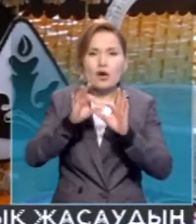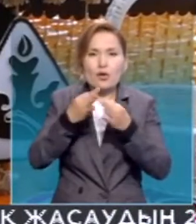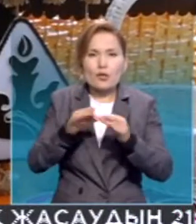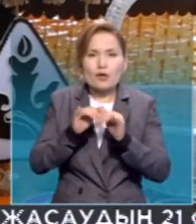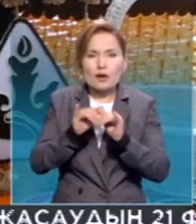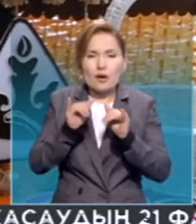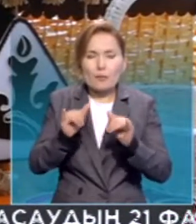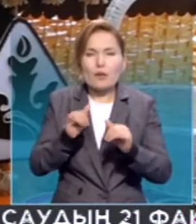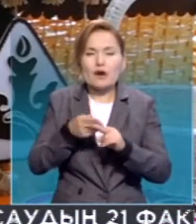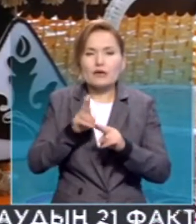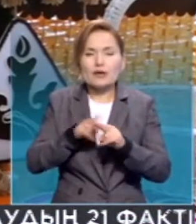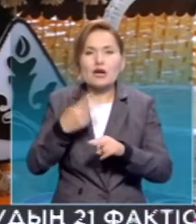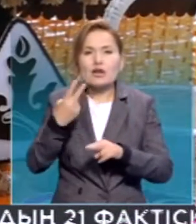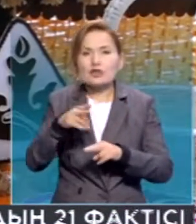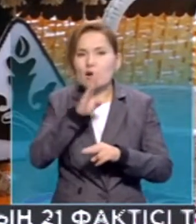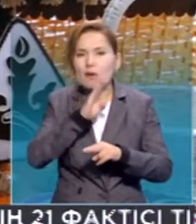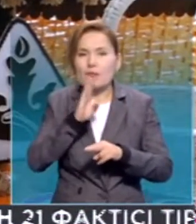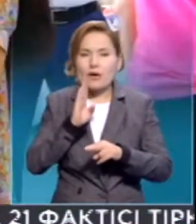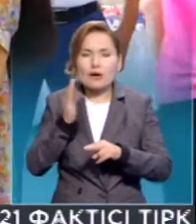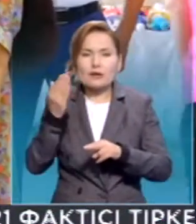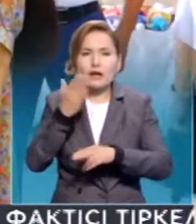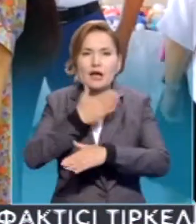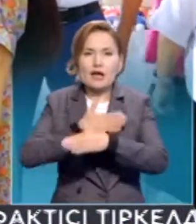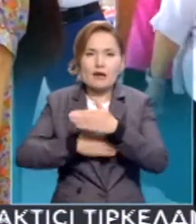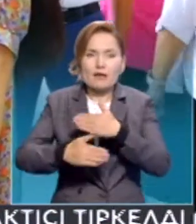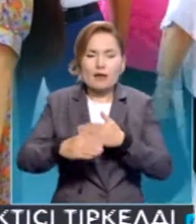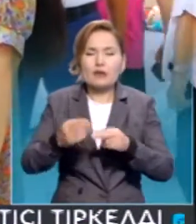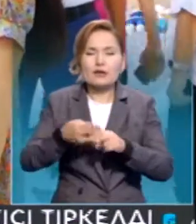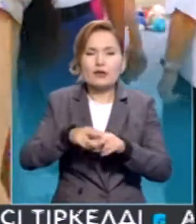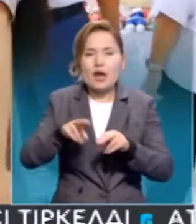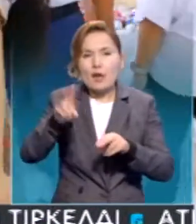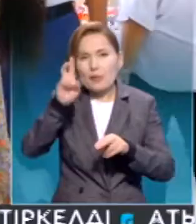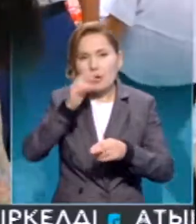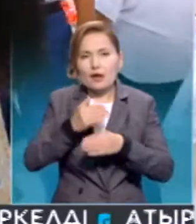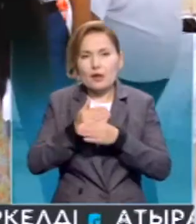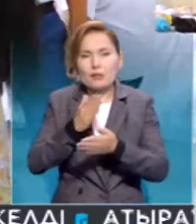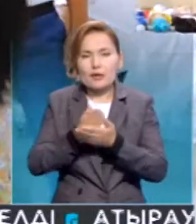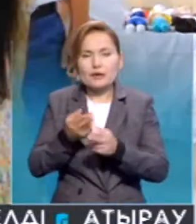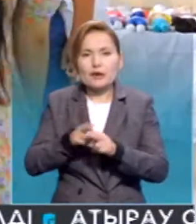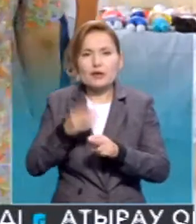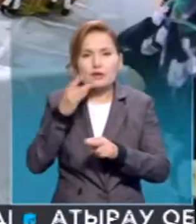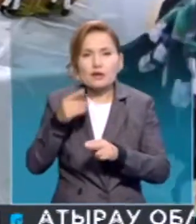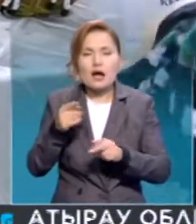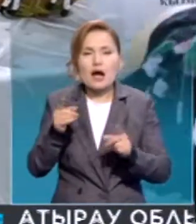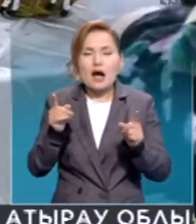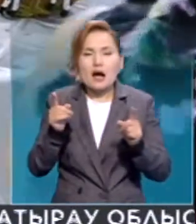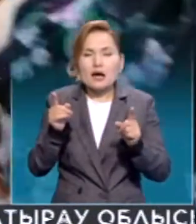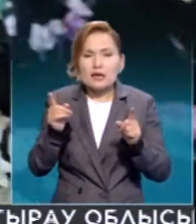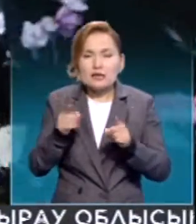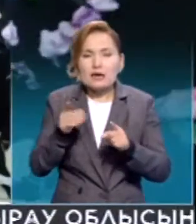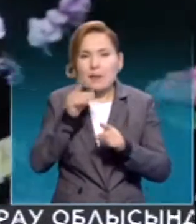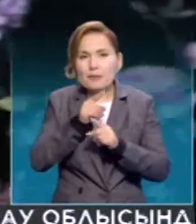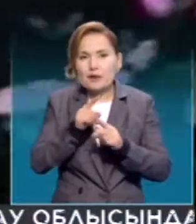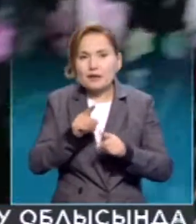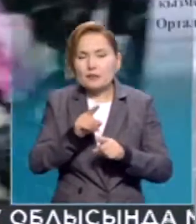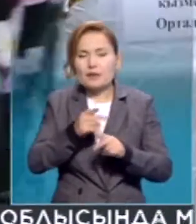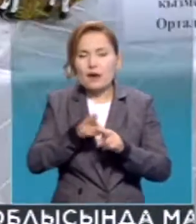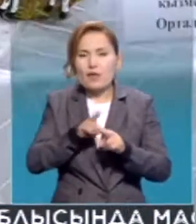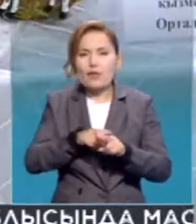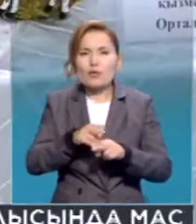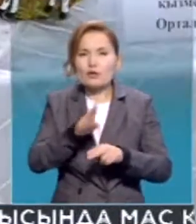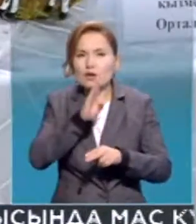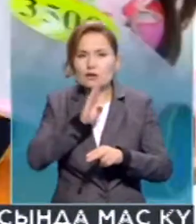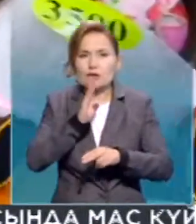20 мүмкіндігі шектеулі жан мемлекеттік грантқа қатысуда. Ал 40 шебер қысқа мерзімді оқуға жіберілген.